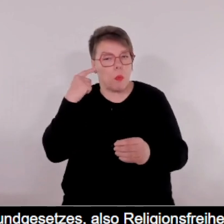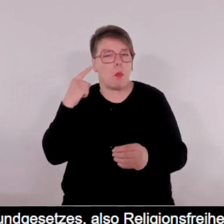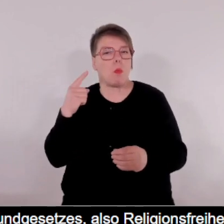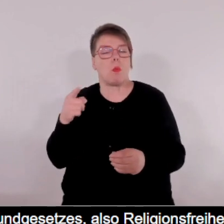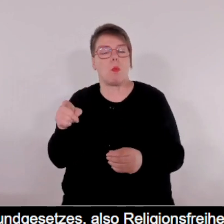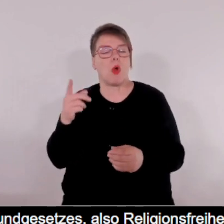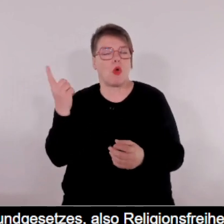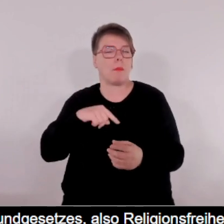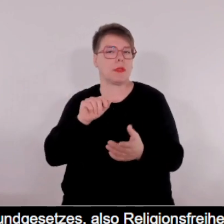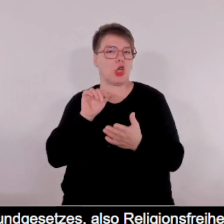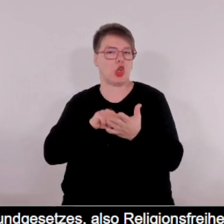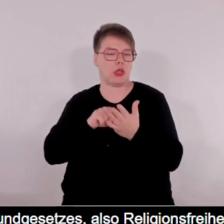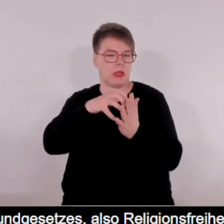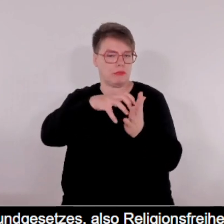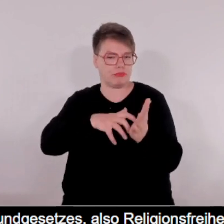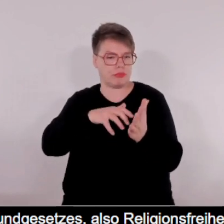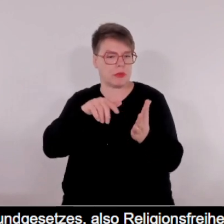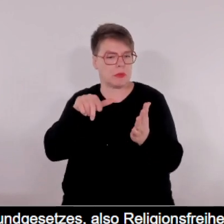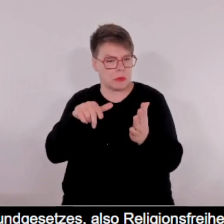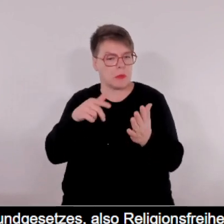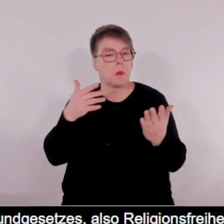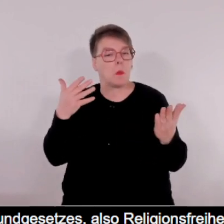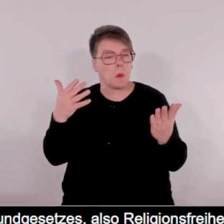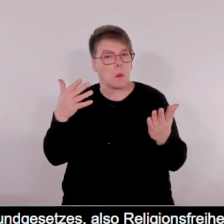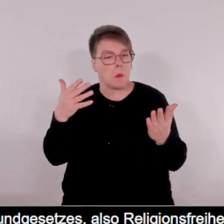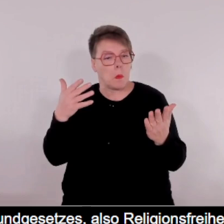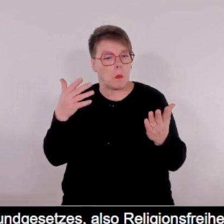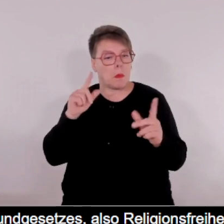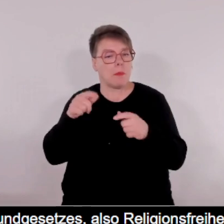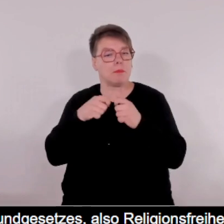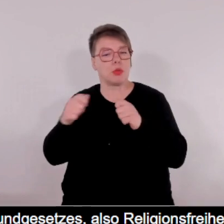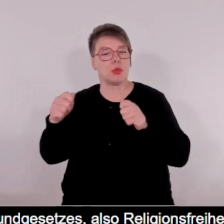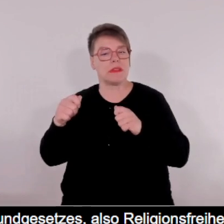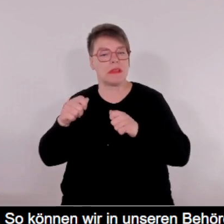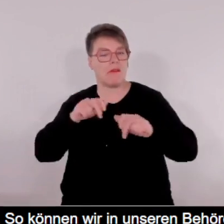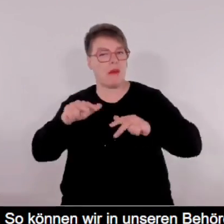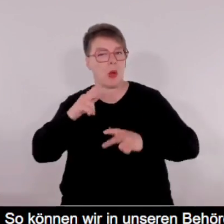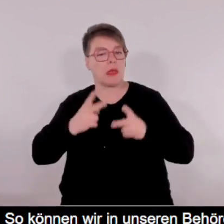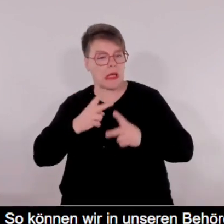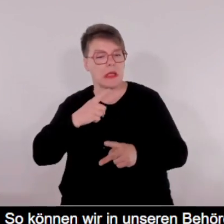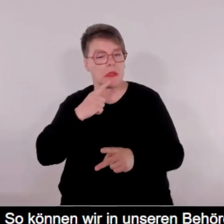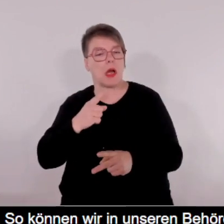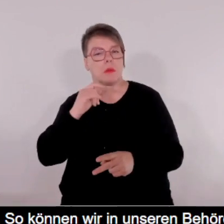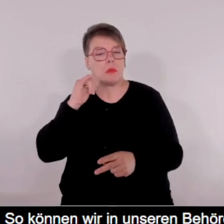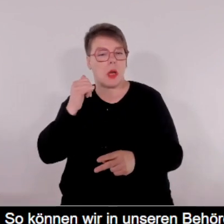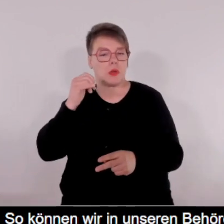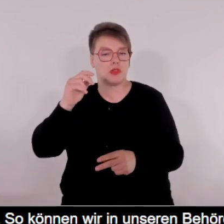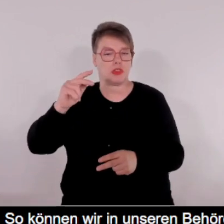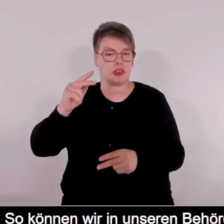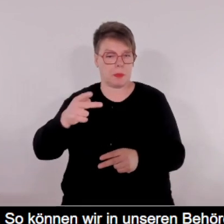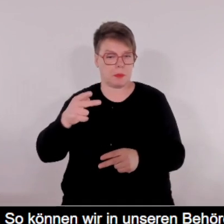vollständigen Verzicht auf religiöse Bezüge im Sinne einer strengen Laizität. Das ist eine ganz wichtige